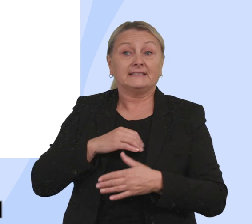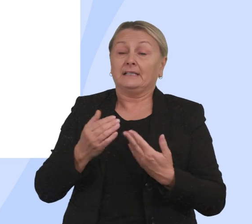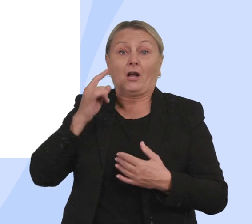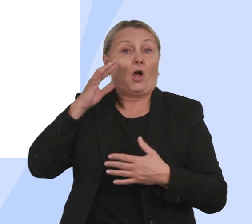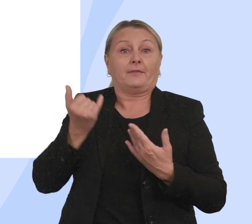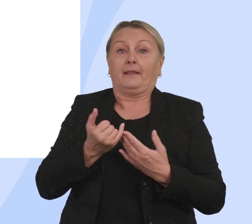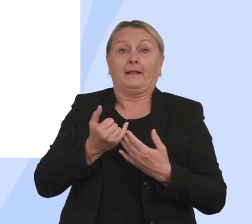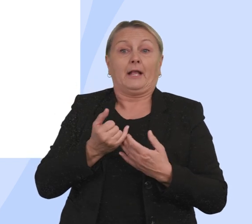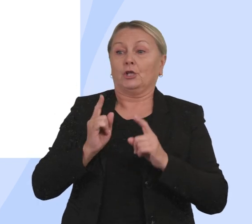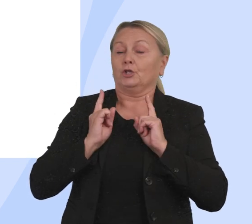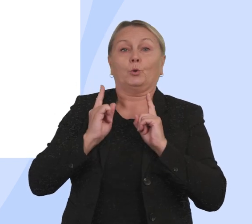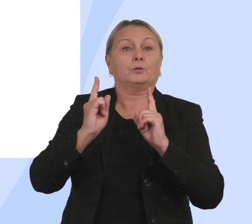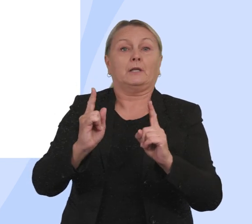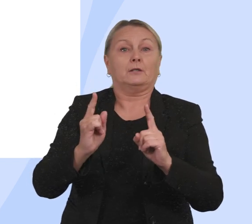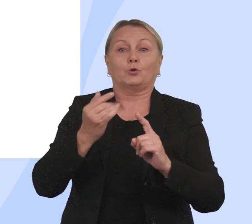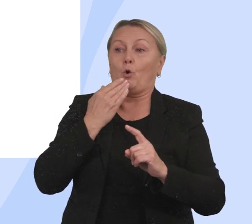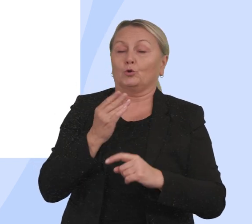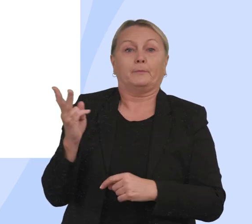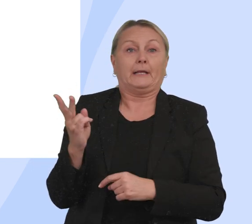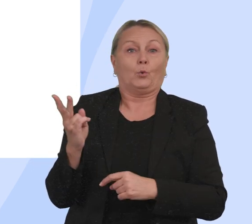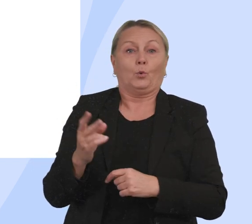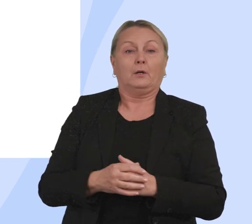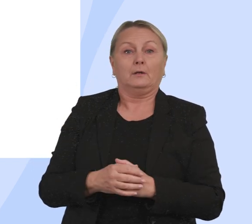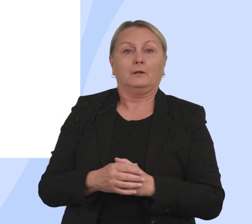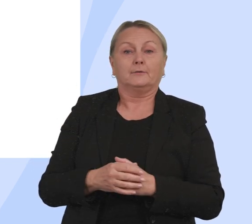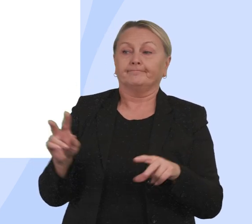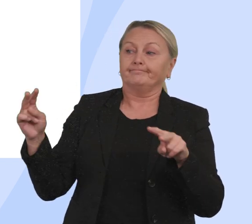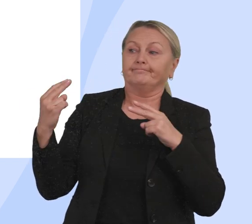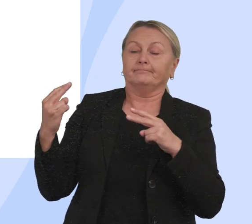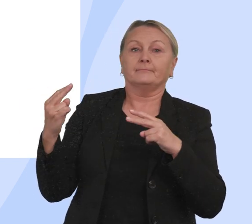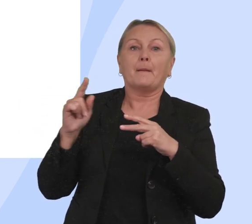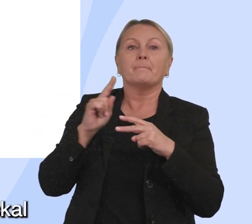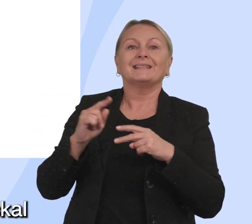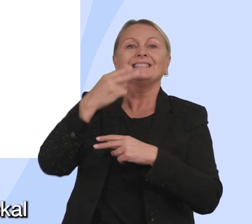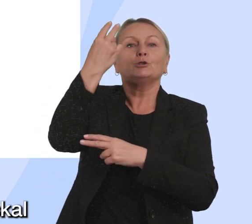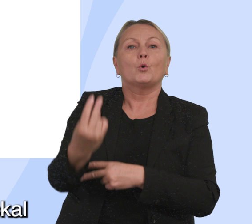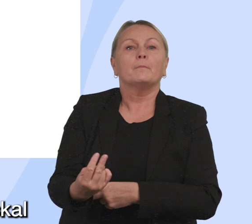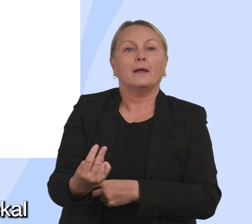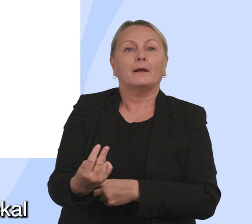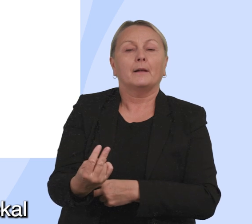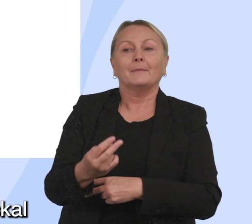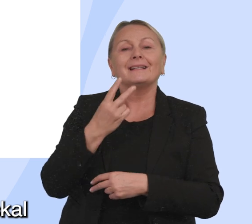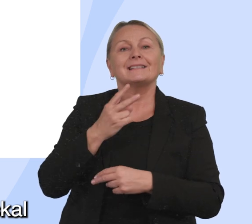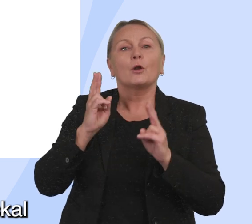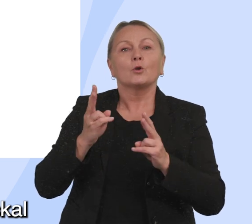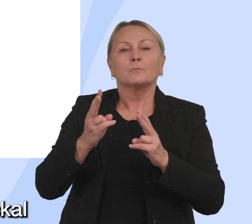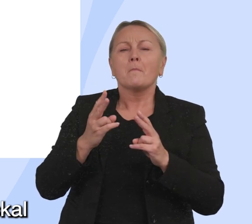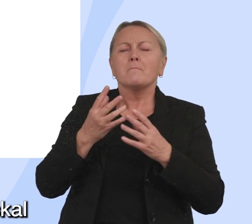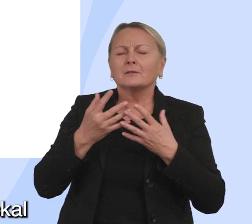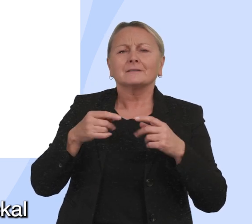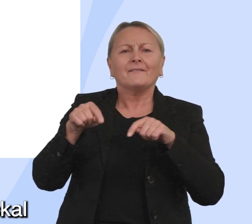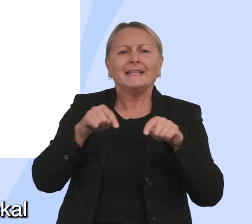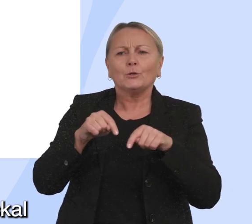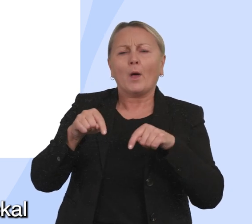som de gør. De ser på hinanden, mens de springer, men de ser også på en masse videoer af hinanden. Det er ikke så nemt at forklare, om du skal